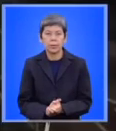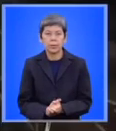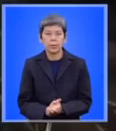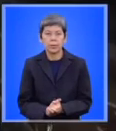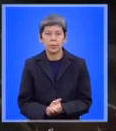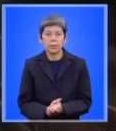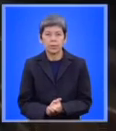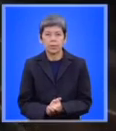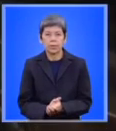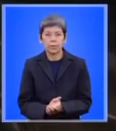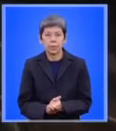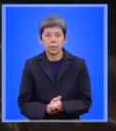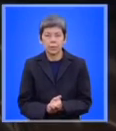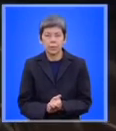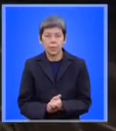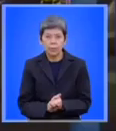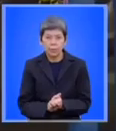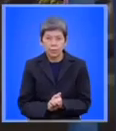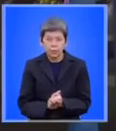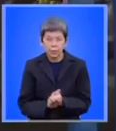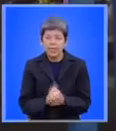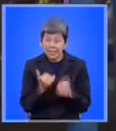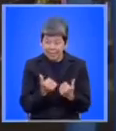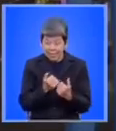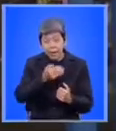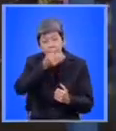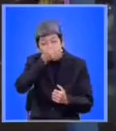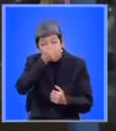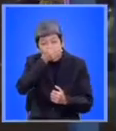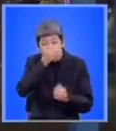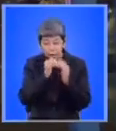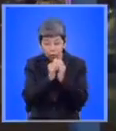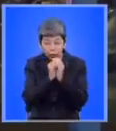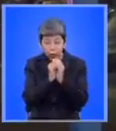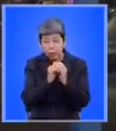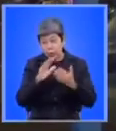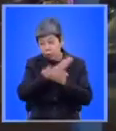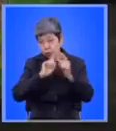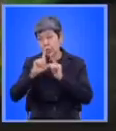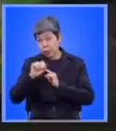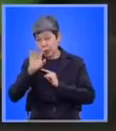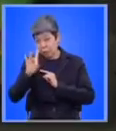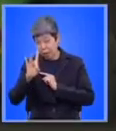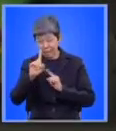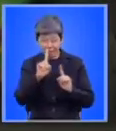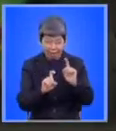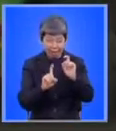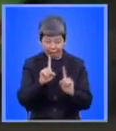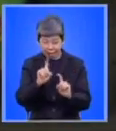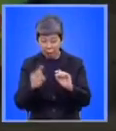สำหรับยอดผู้เสียชีวิตจากไวรัสอู่ฮั่นใน28ประเทศแล้วก็ดินแดนทั่วโลกนะครับตัวเลขนี่เพิ่ม